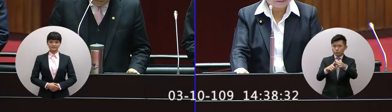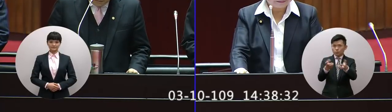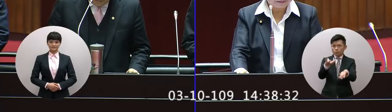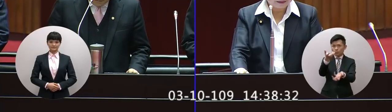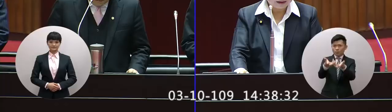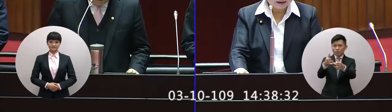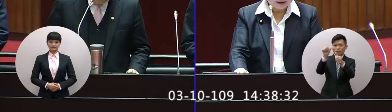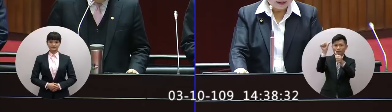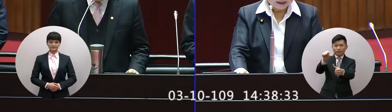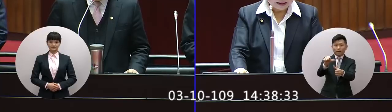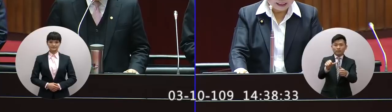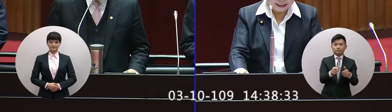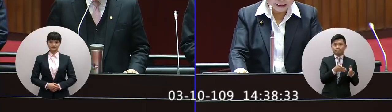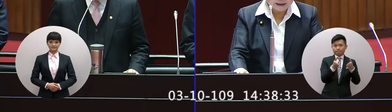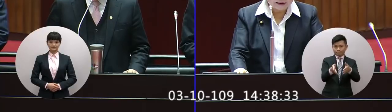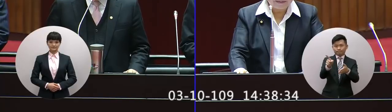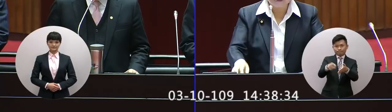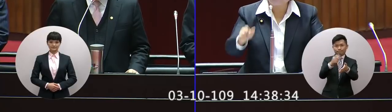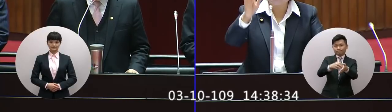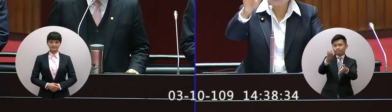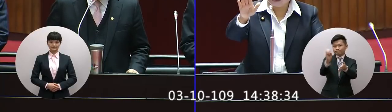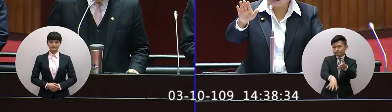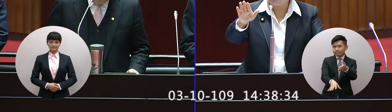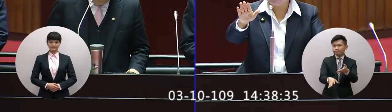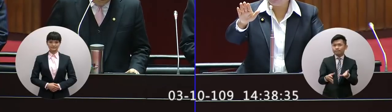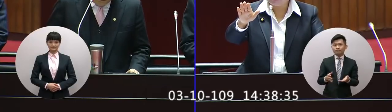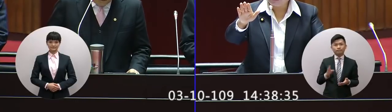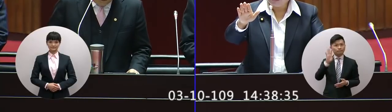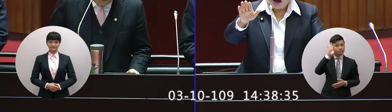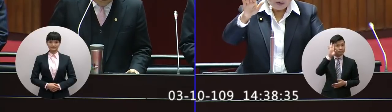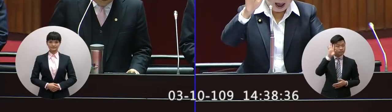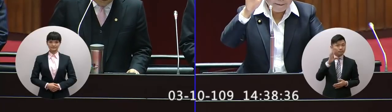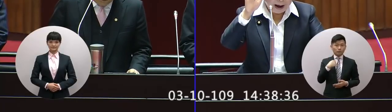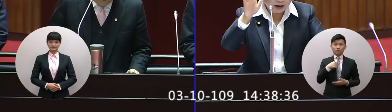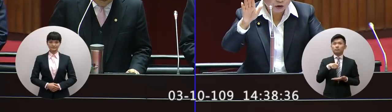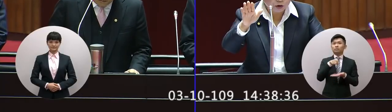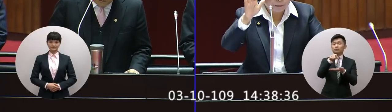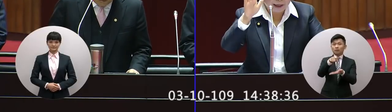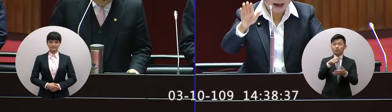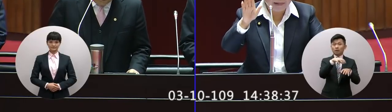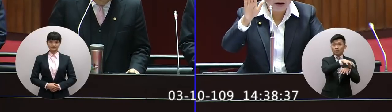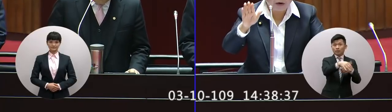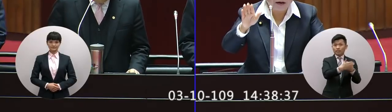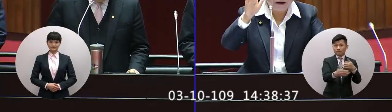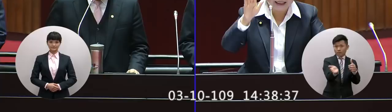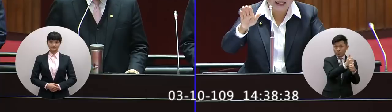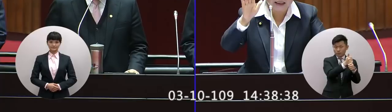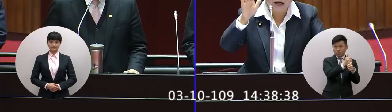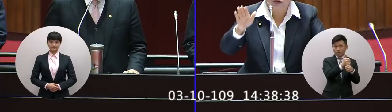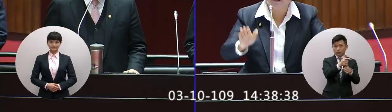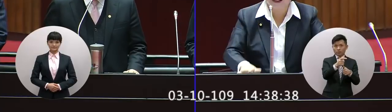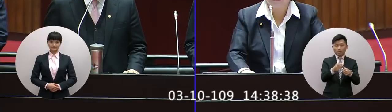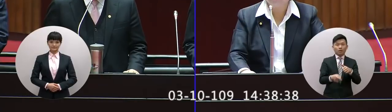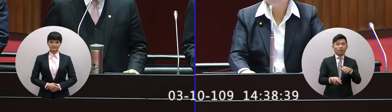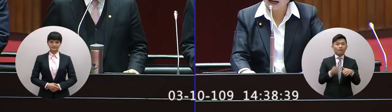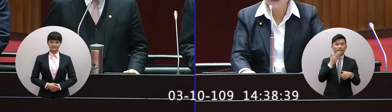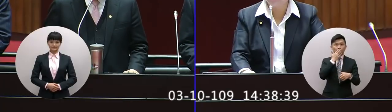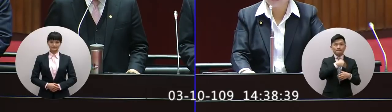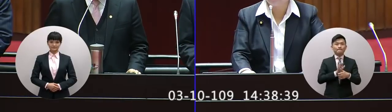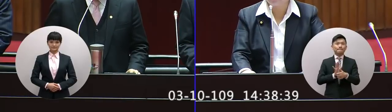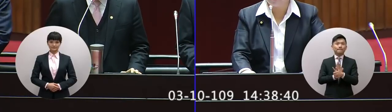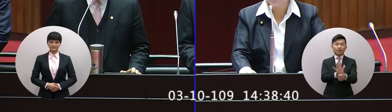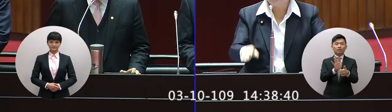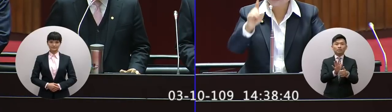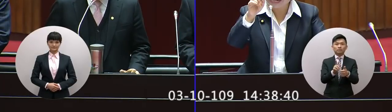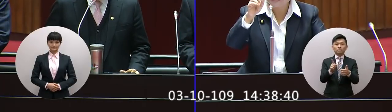的处分。所以因此本席要再提出，环保署片面违法撤销处分，当